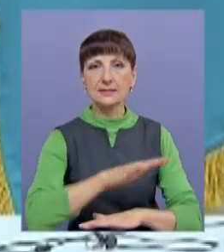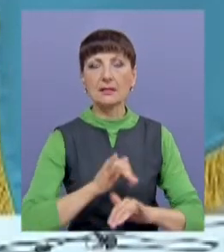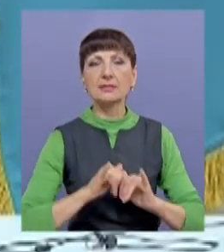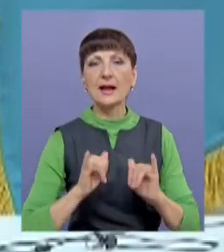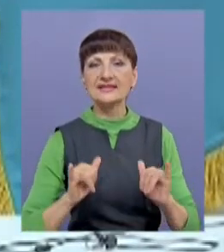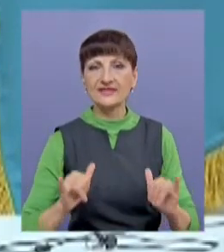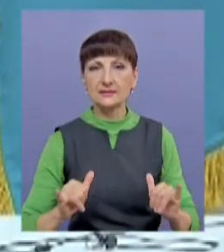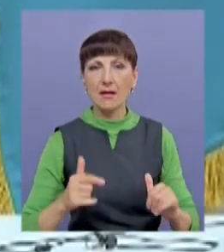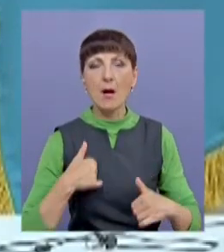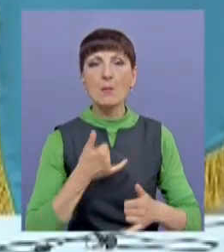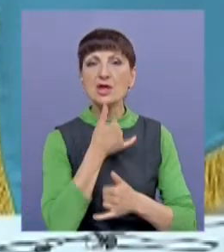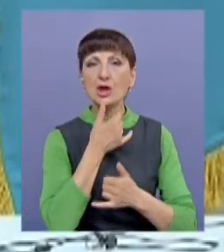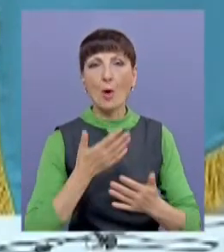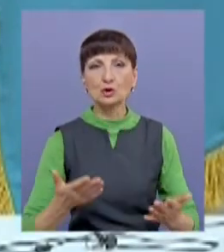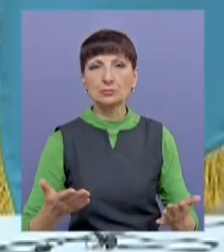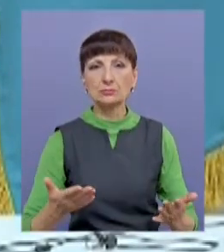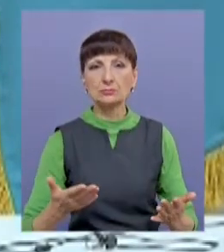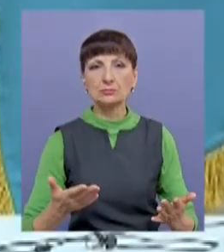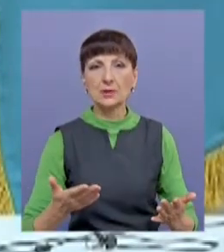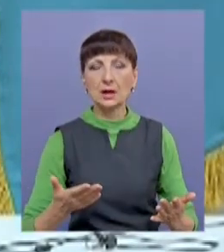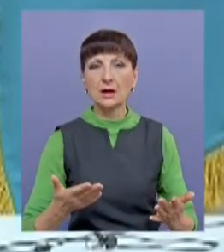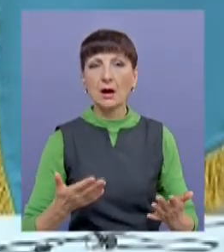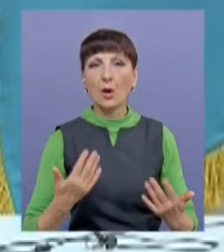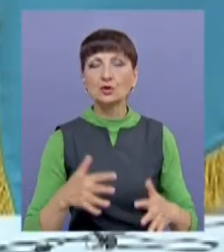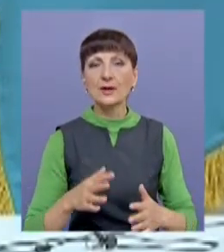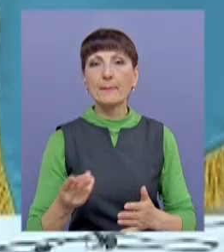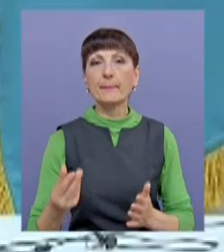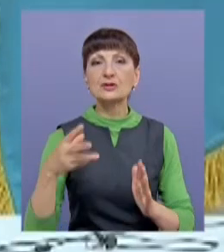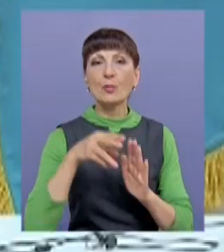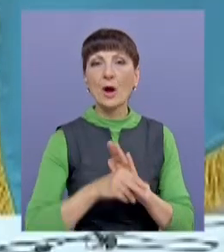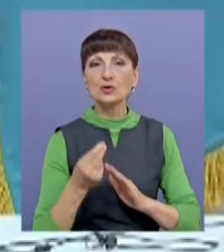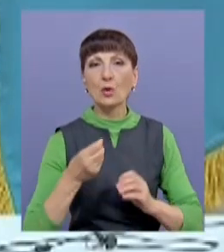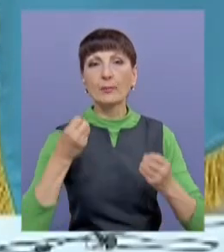развитие. Мы не можем поступающие доходы в бюджет просто